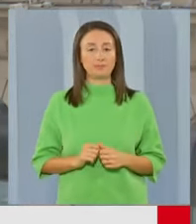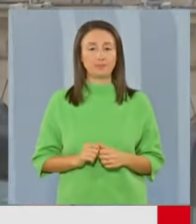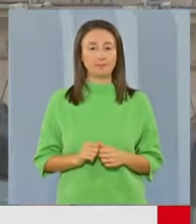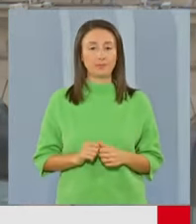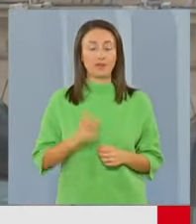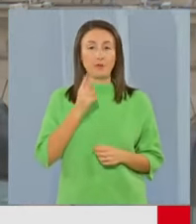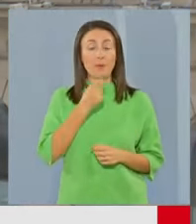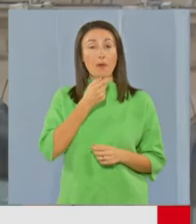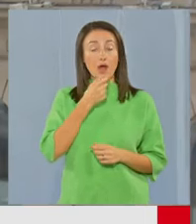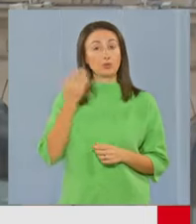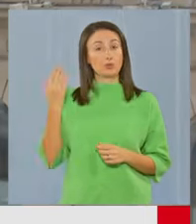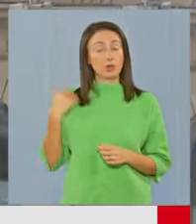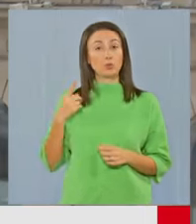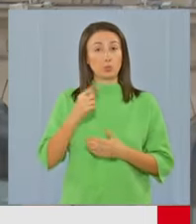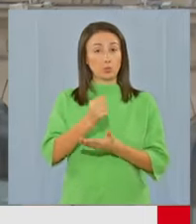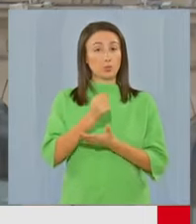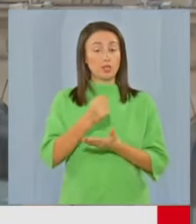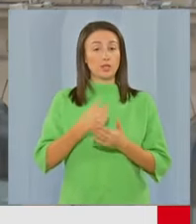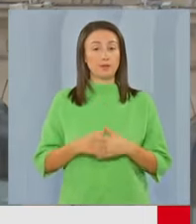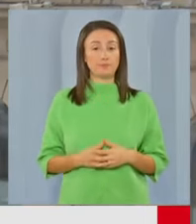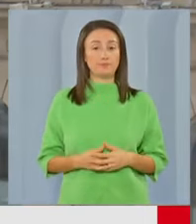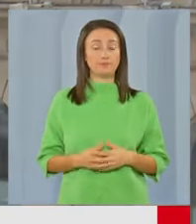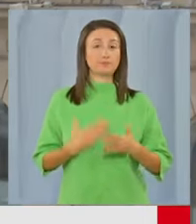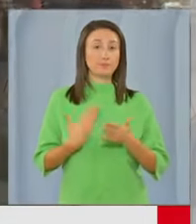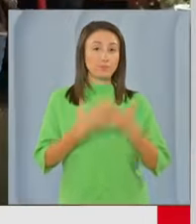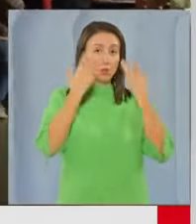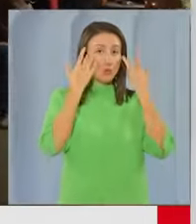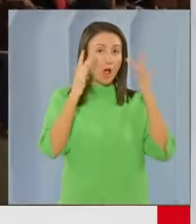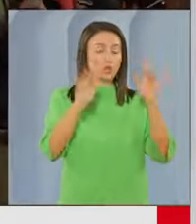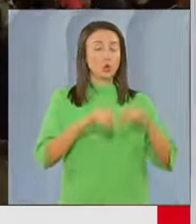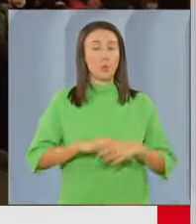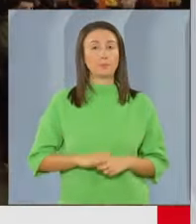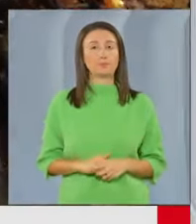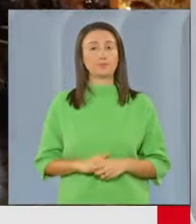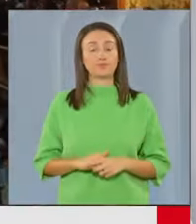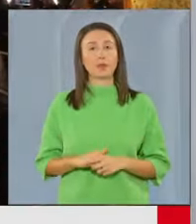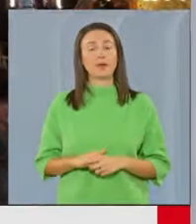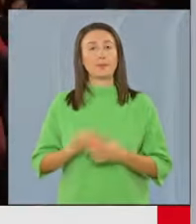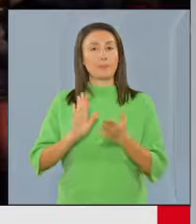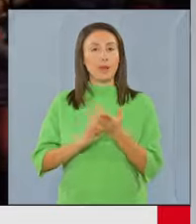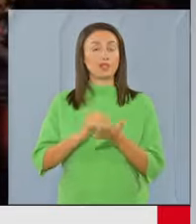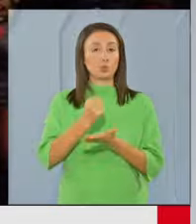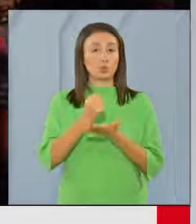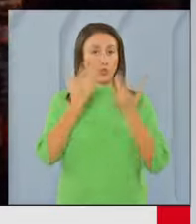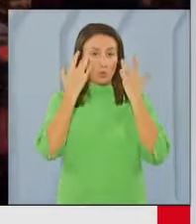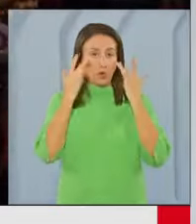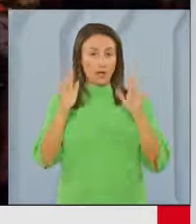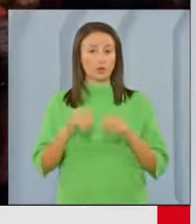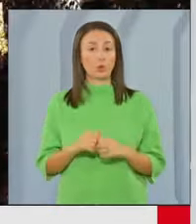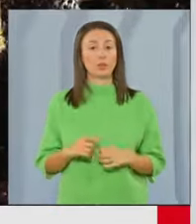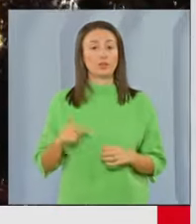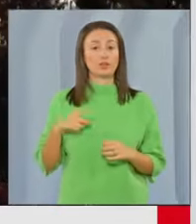vorbeam anul trecut și de un buget pentru cadouri practic bugetul de cadouri într adevăr